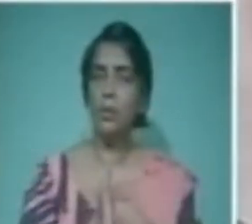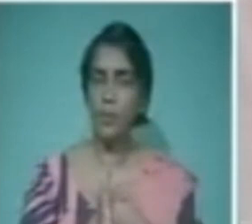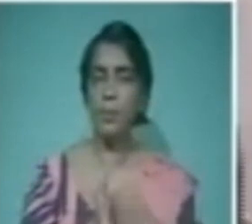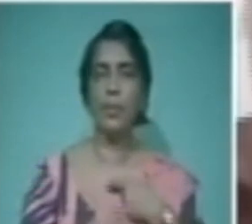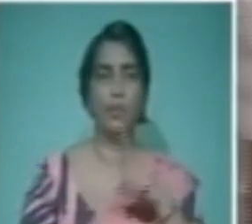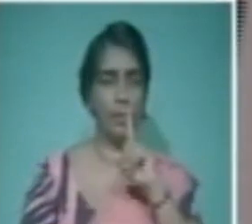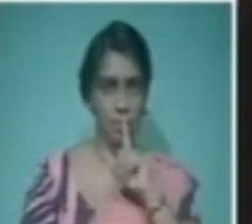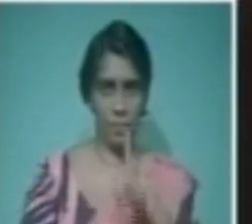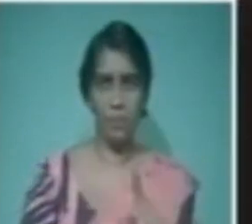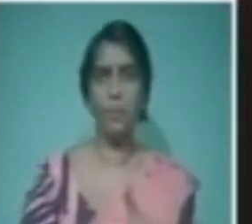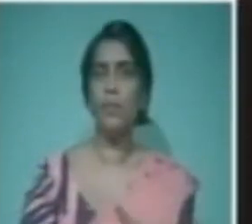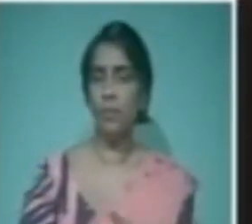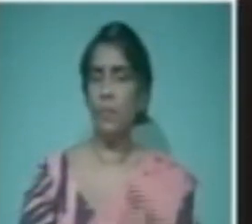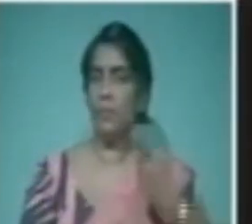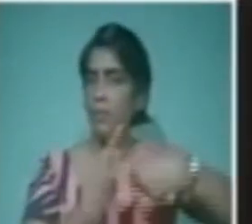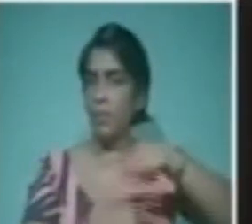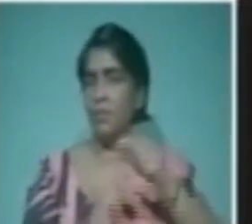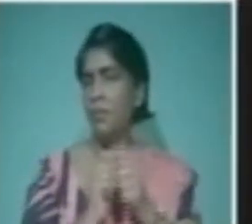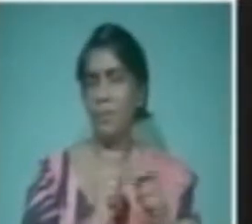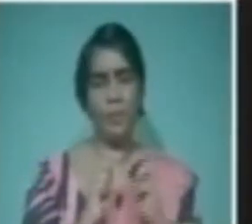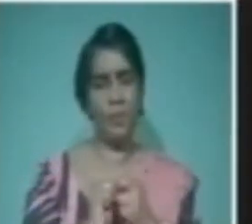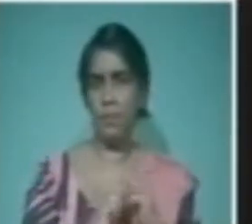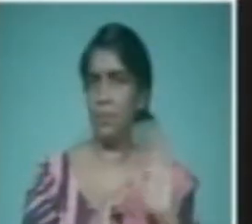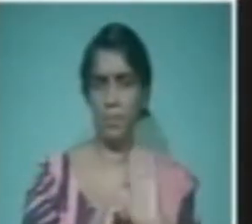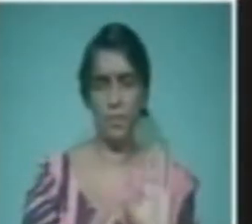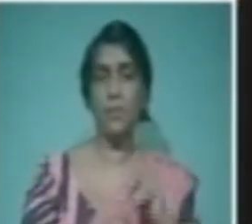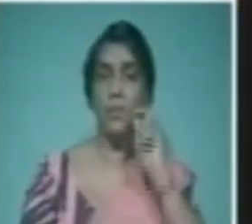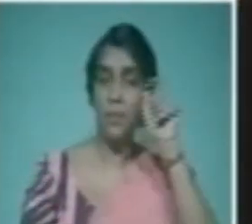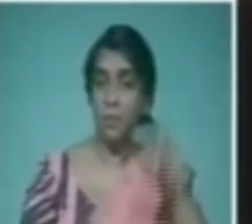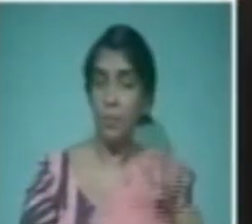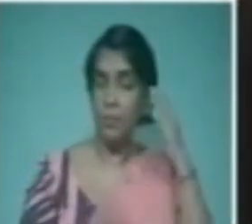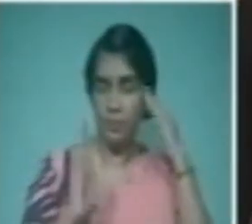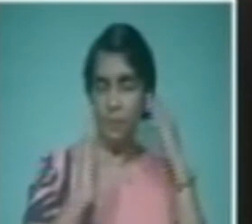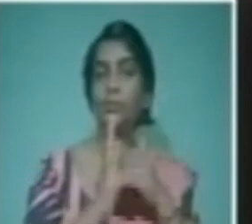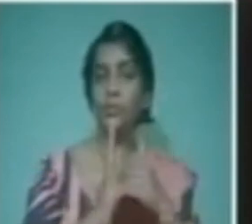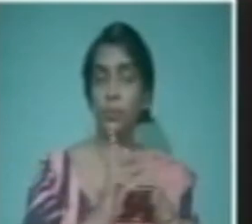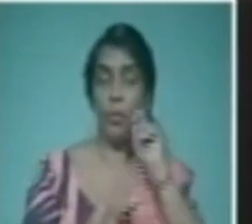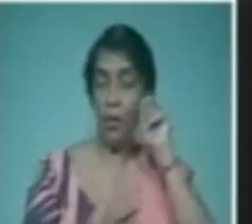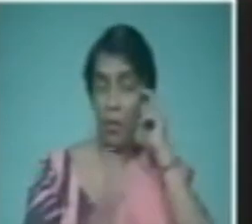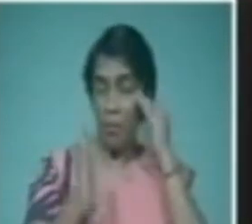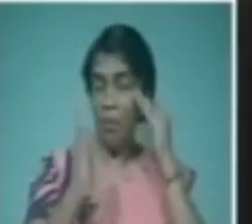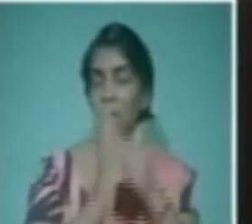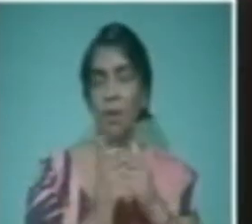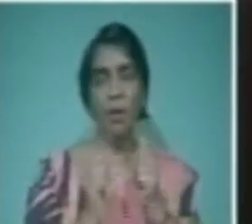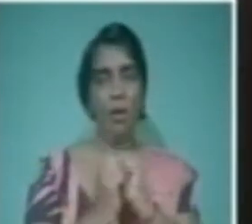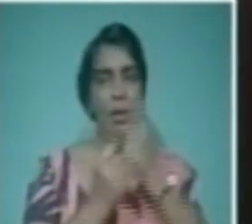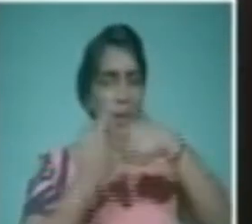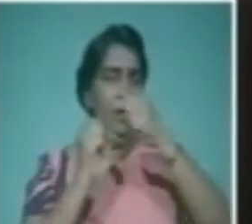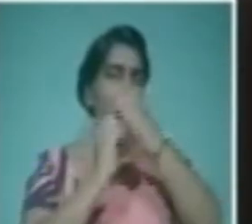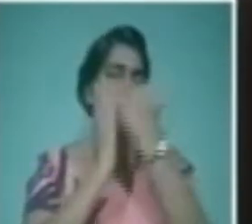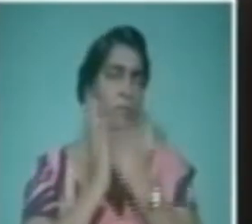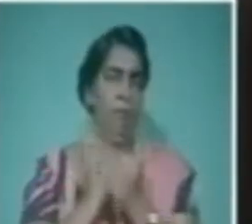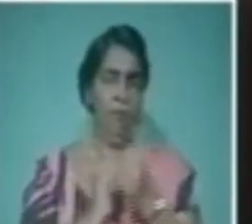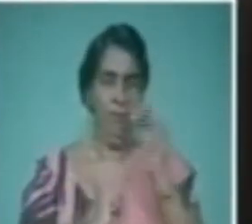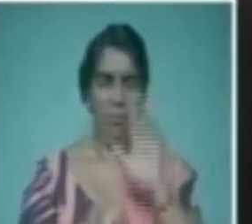ඉල්ලීමක් කරනවා රීස්ට්‍රක්චරින් ගැන ප්‍රශ්නයක් නැහැ අපිට ජනතාවාදී ජනතා කේන්ද්‍රීය ප්‍රතිව්‍යුහගත කරණයකට අපිට යන්න